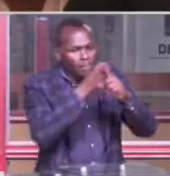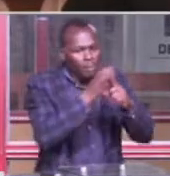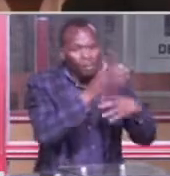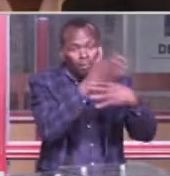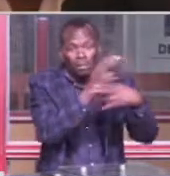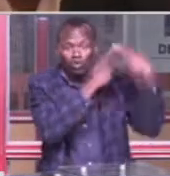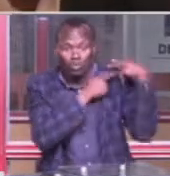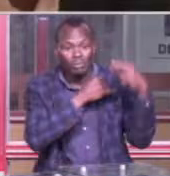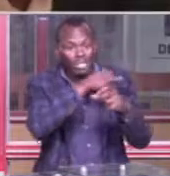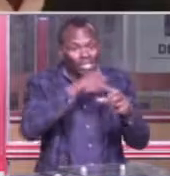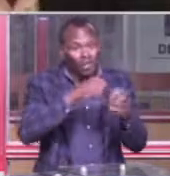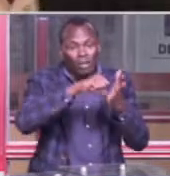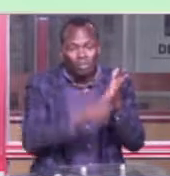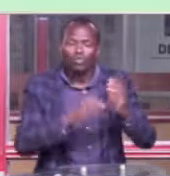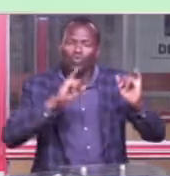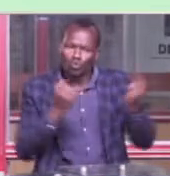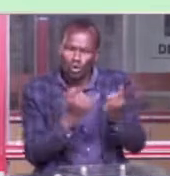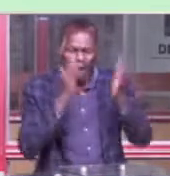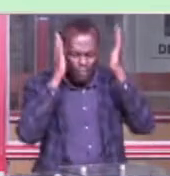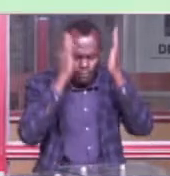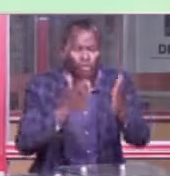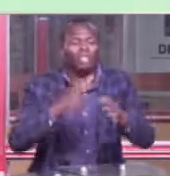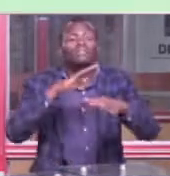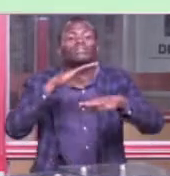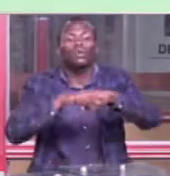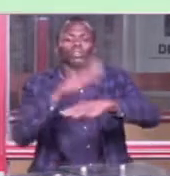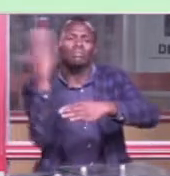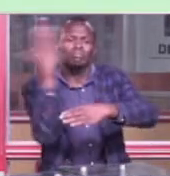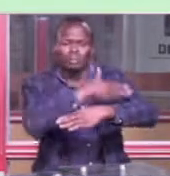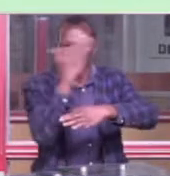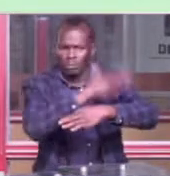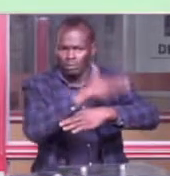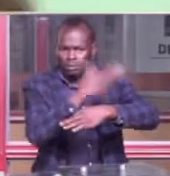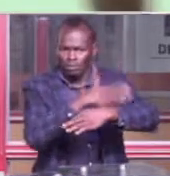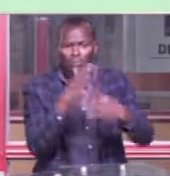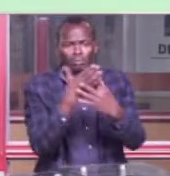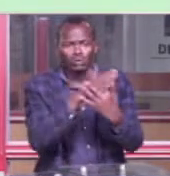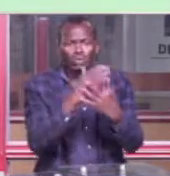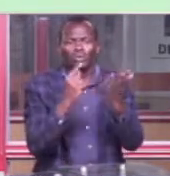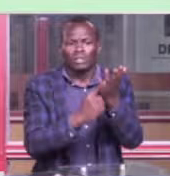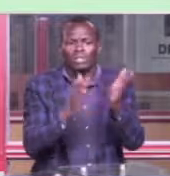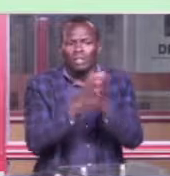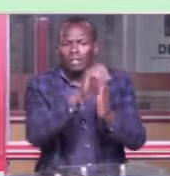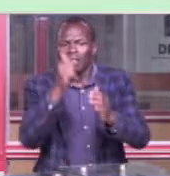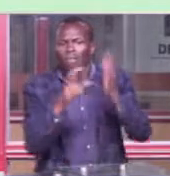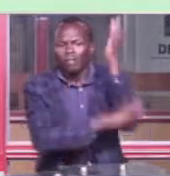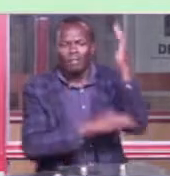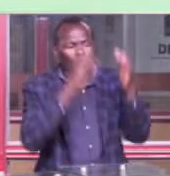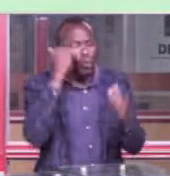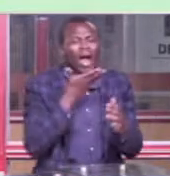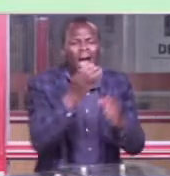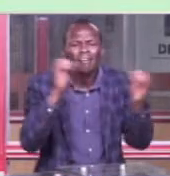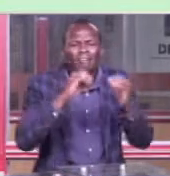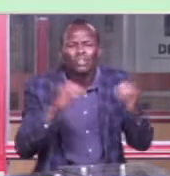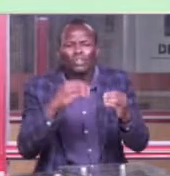ezaawula Uganda n'ensi endala. And there is no well designated point of entry and people just cross over from one side to another.